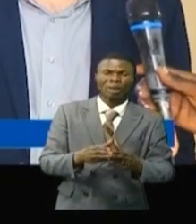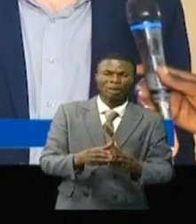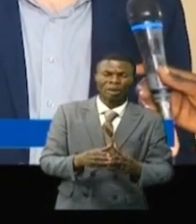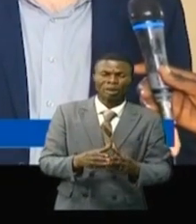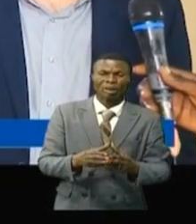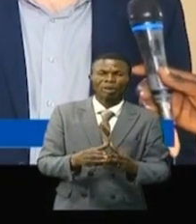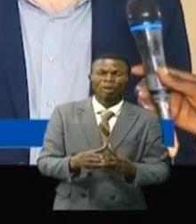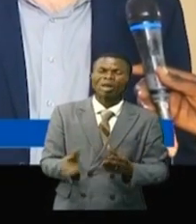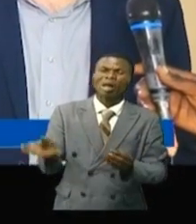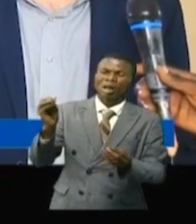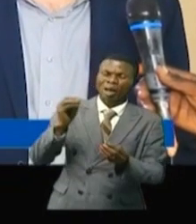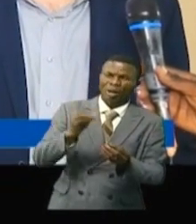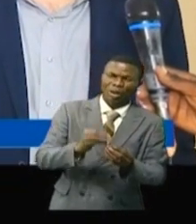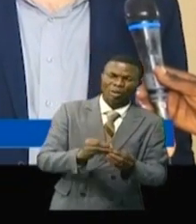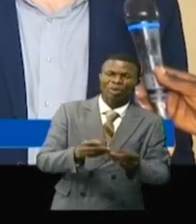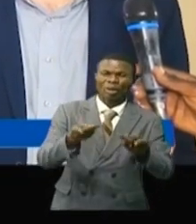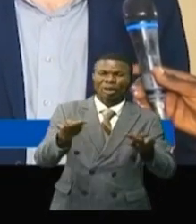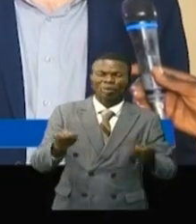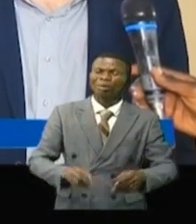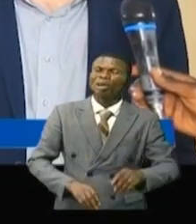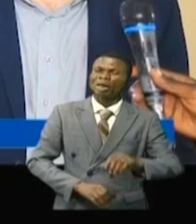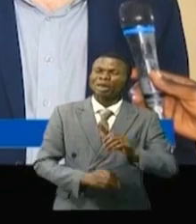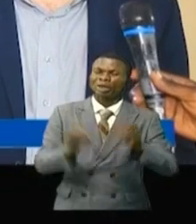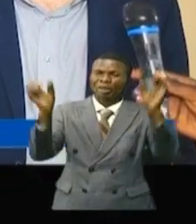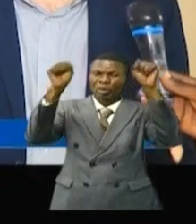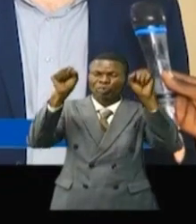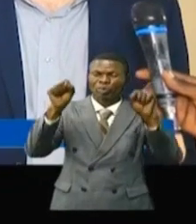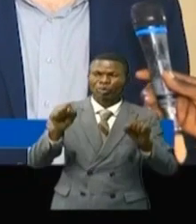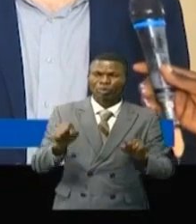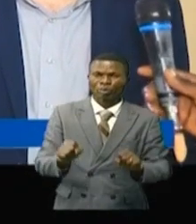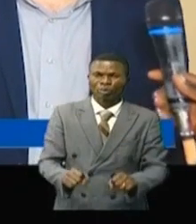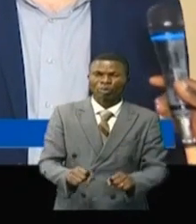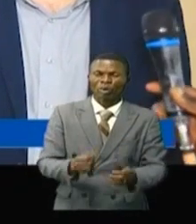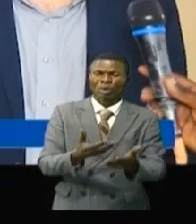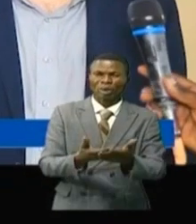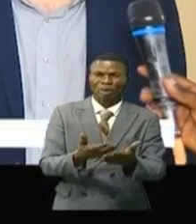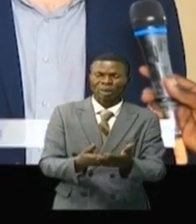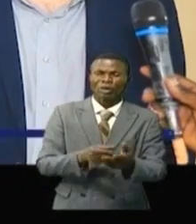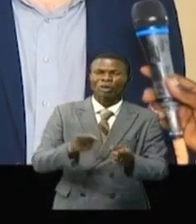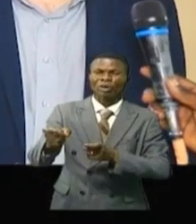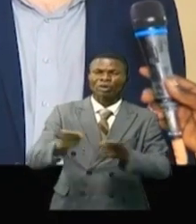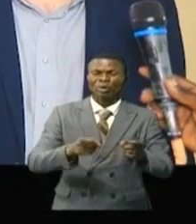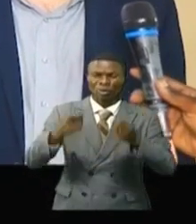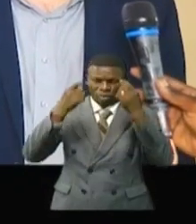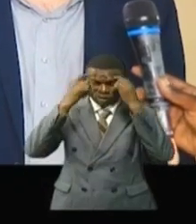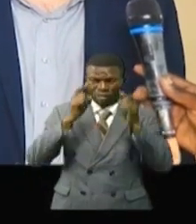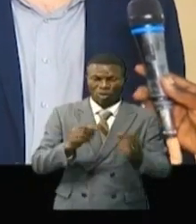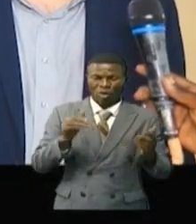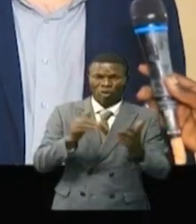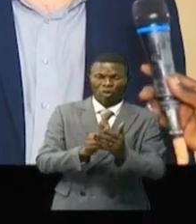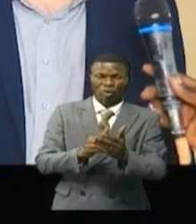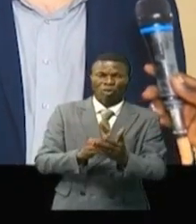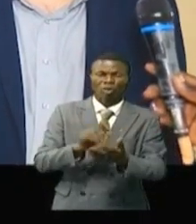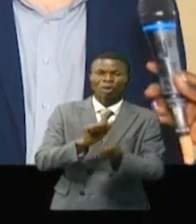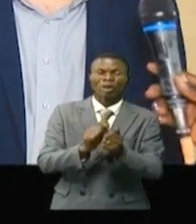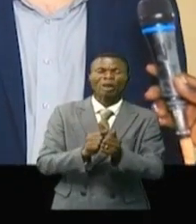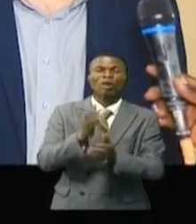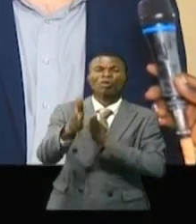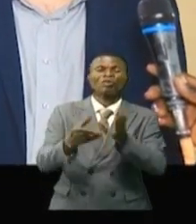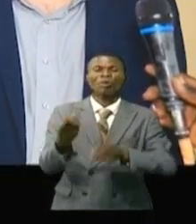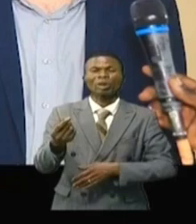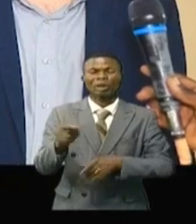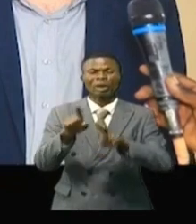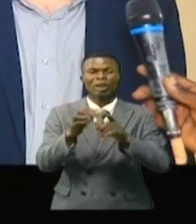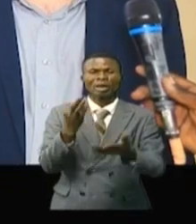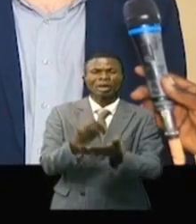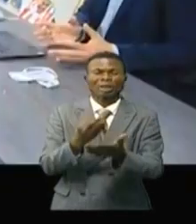implémenter mieux le système pour gérer les mesures contre le lavage d'argent et de